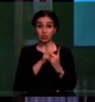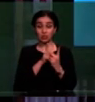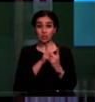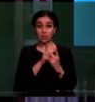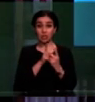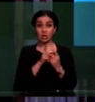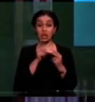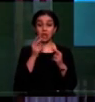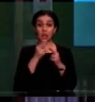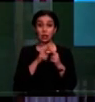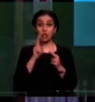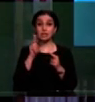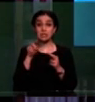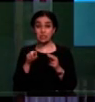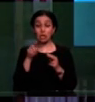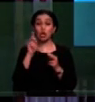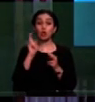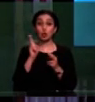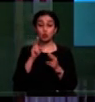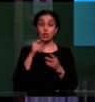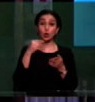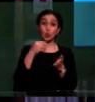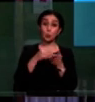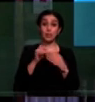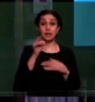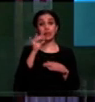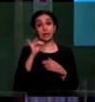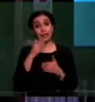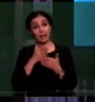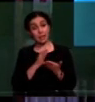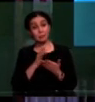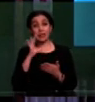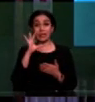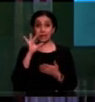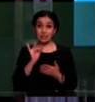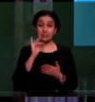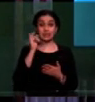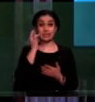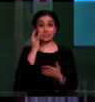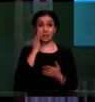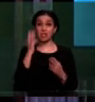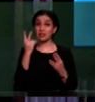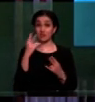– это те, кто купили и хлеб, и сахар. 2 человека ничего не купили.